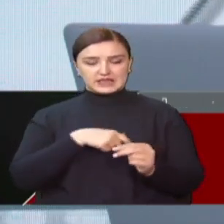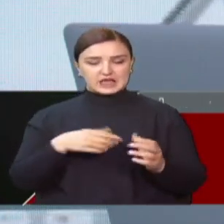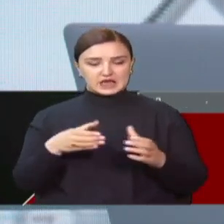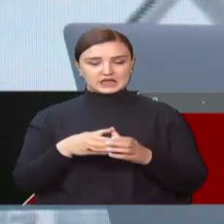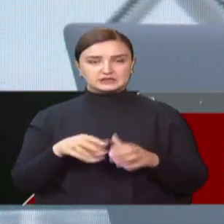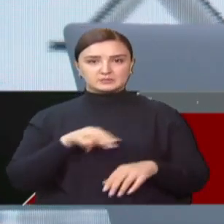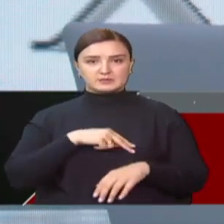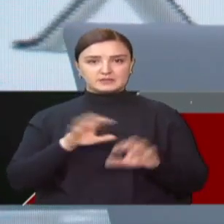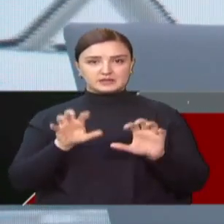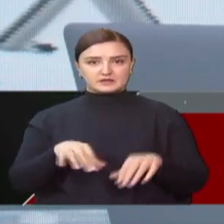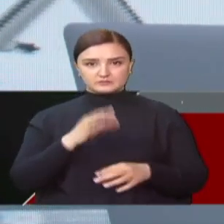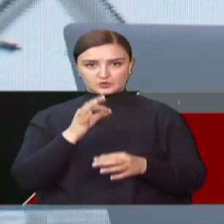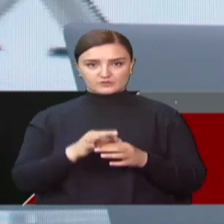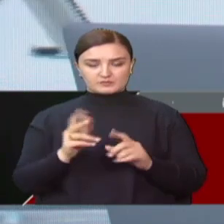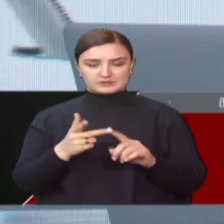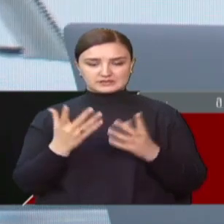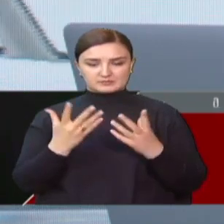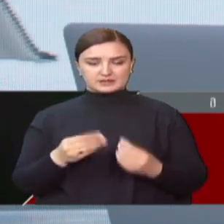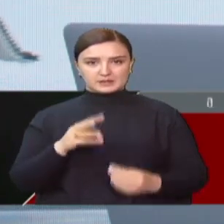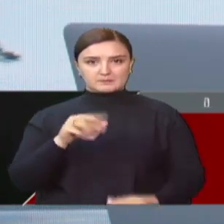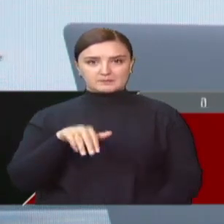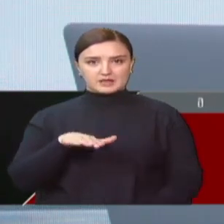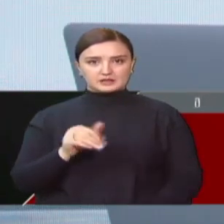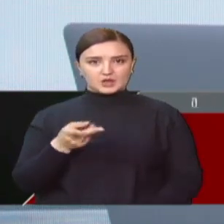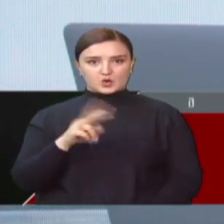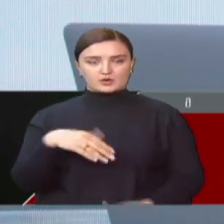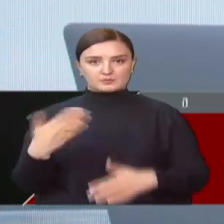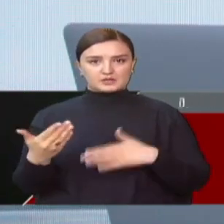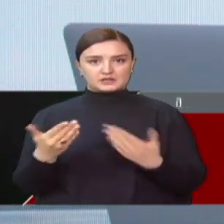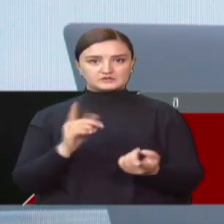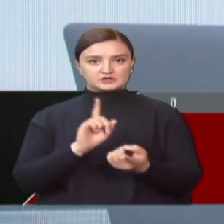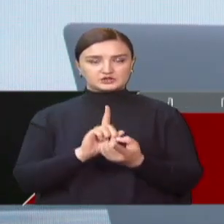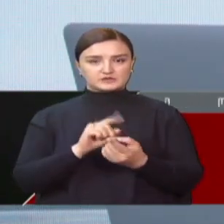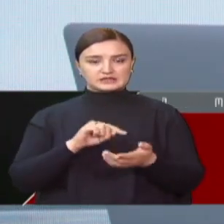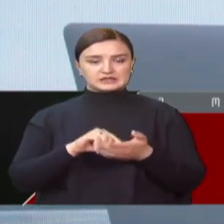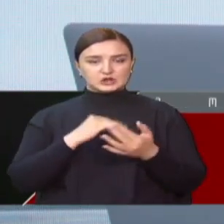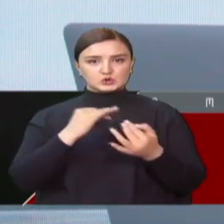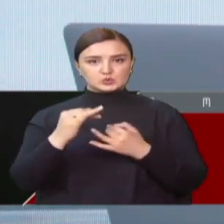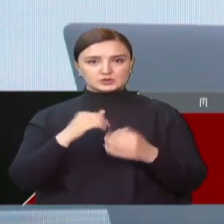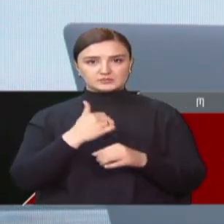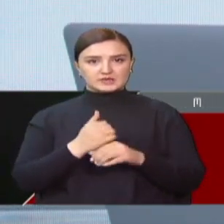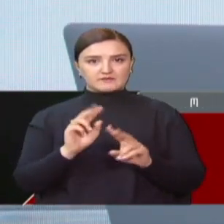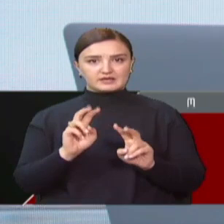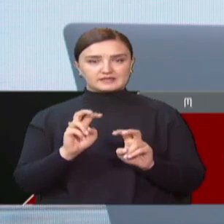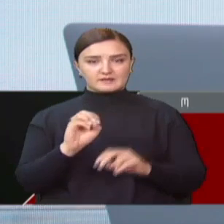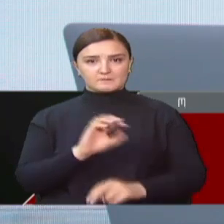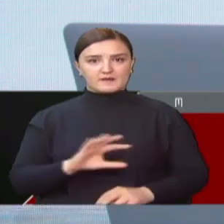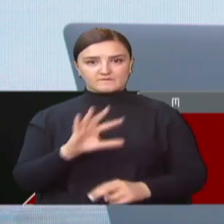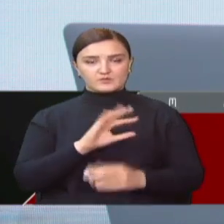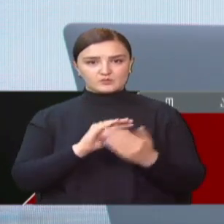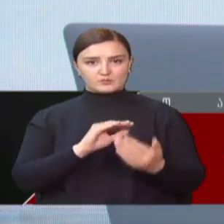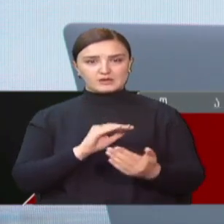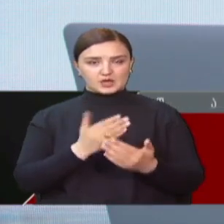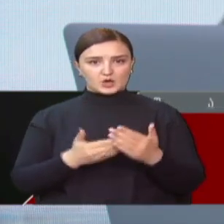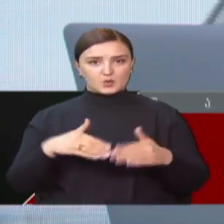parlamentis თავმჯდომარე ხელმძღვანელობს მესამე დღეა. Maltaში ორ მხრივ შეხვედრებს მართავს. Discuții მთავარი თემა ევროკომისიის 12 რეკომენდაცია და საქართველოს